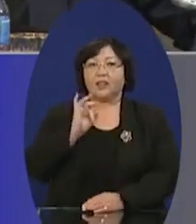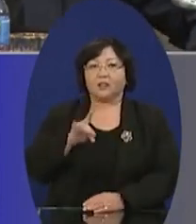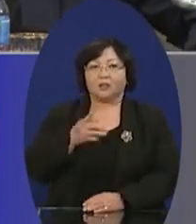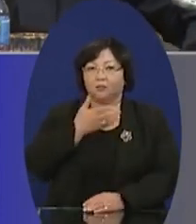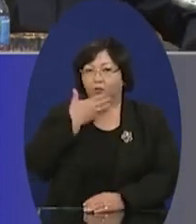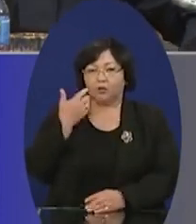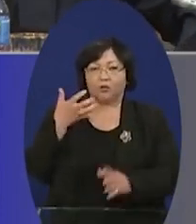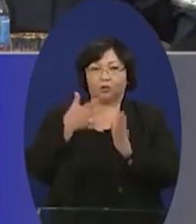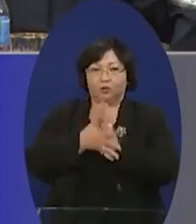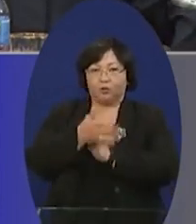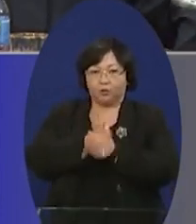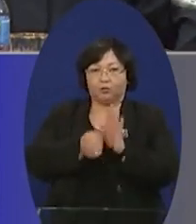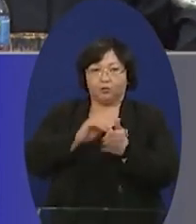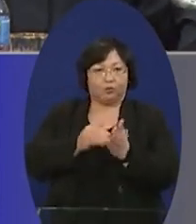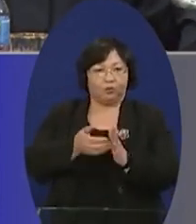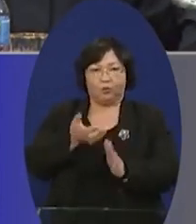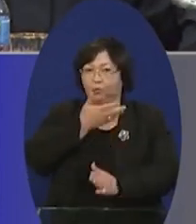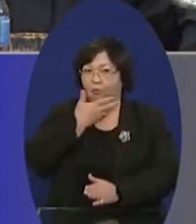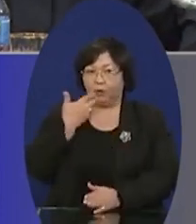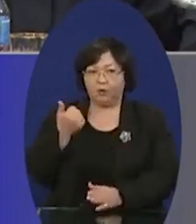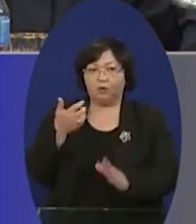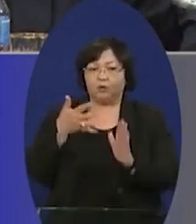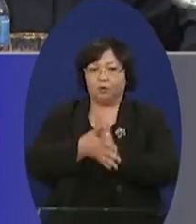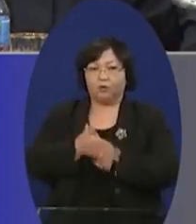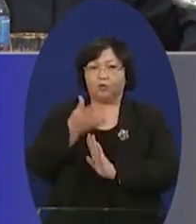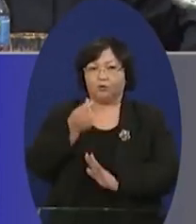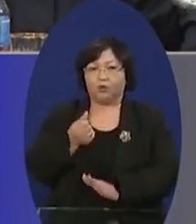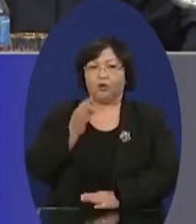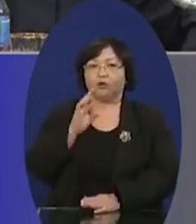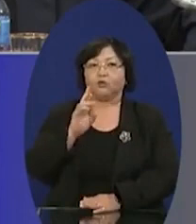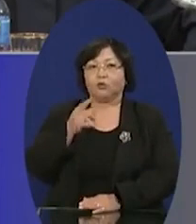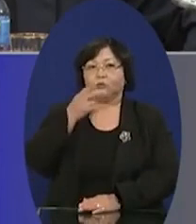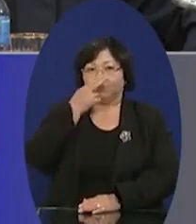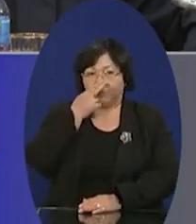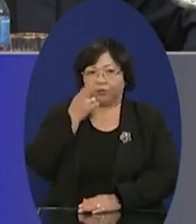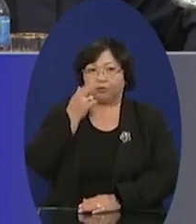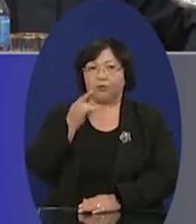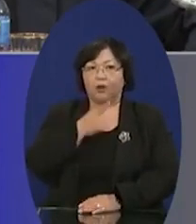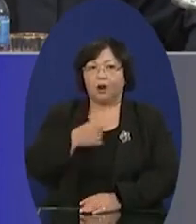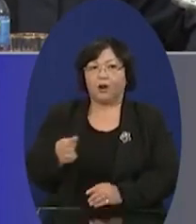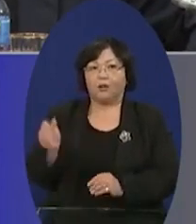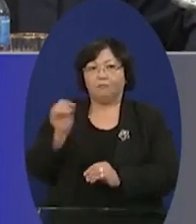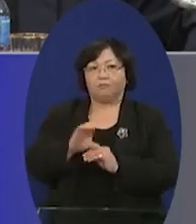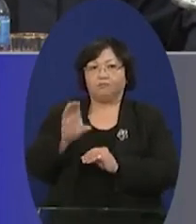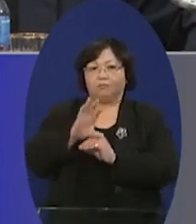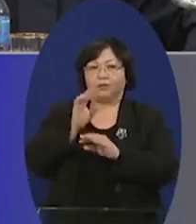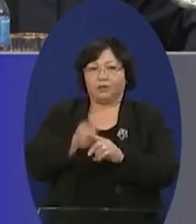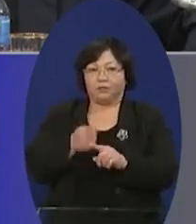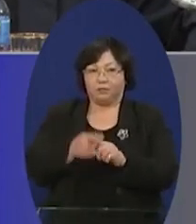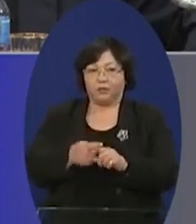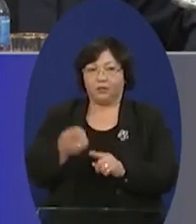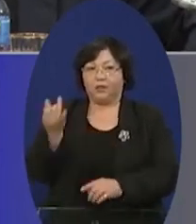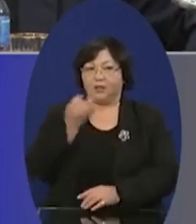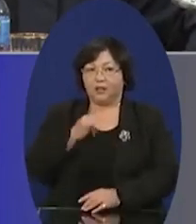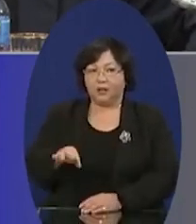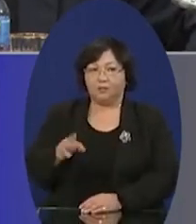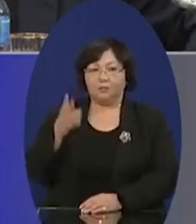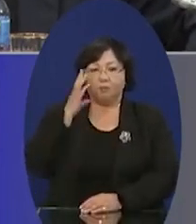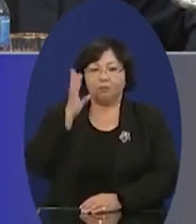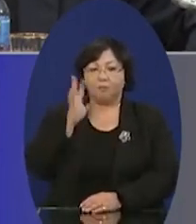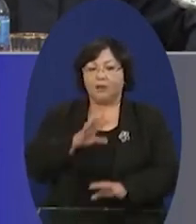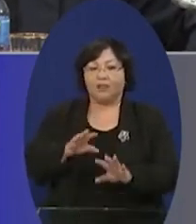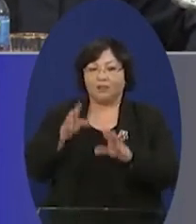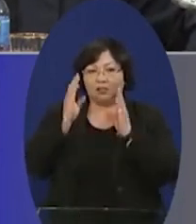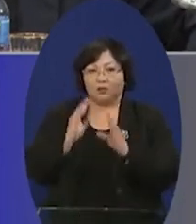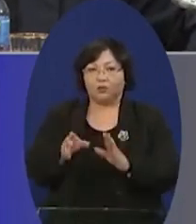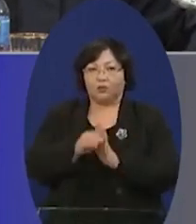төсөв төлөвлөгөөгүй төсөв төртгийг та дураараа нэмдэг. За энэ дээр хариу. Ийм одоо байдлаар шийдэх журам